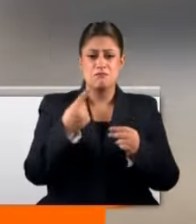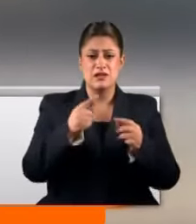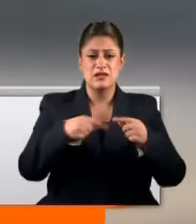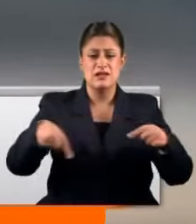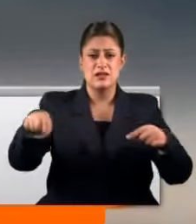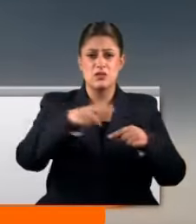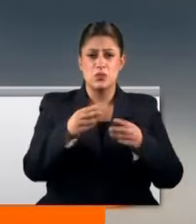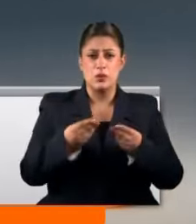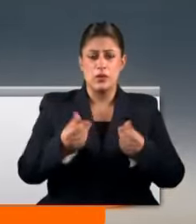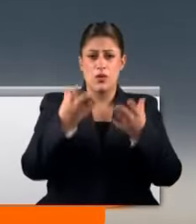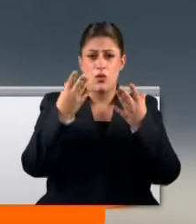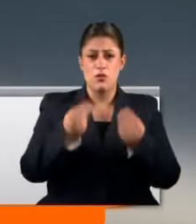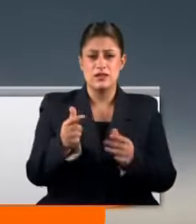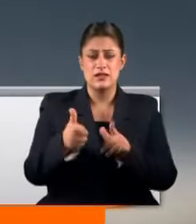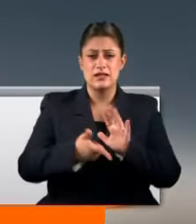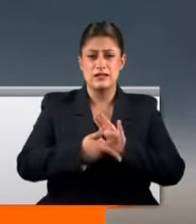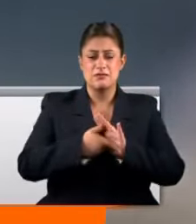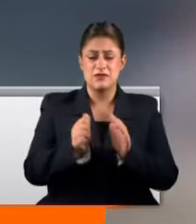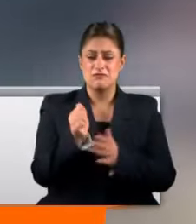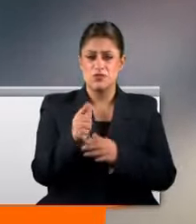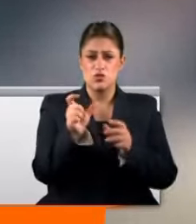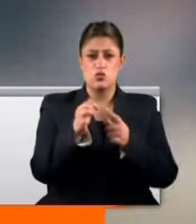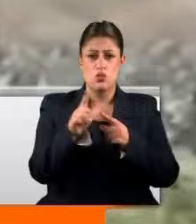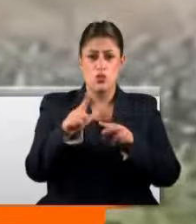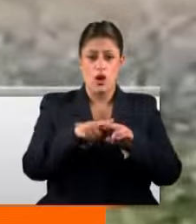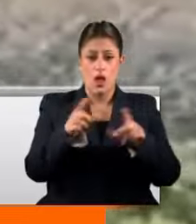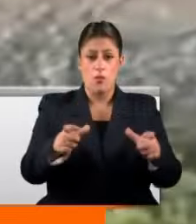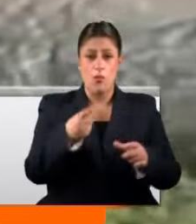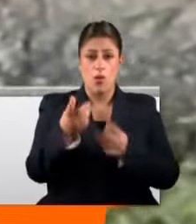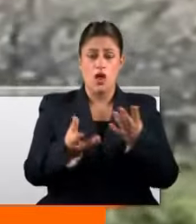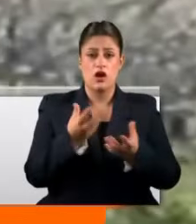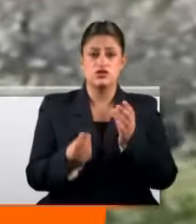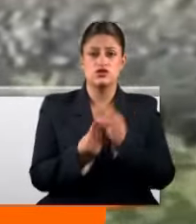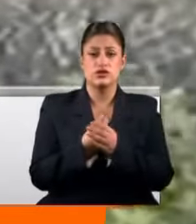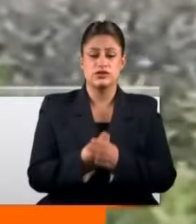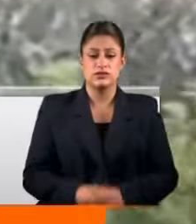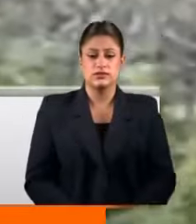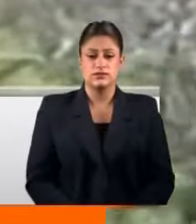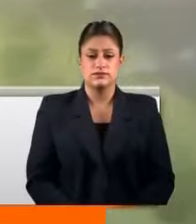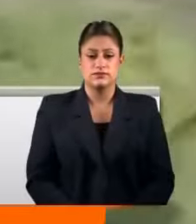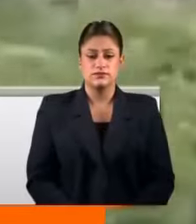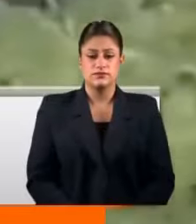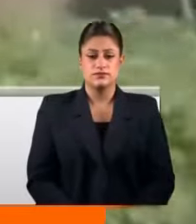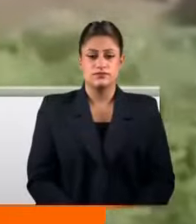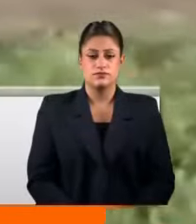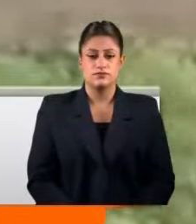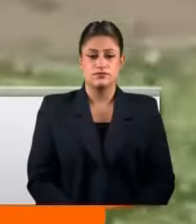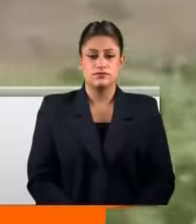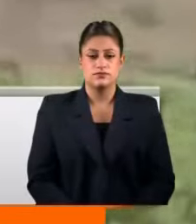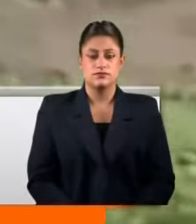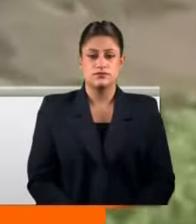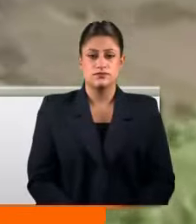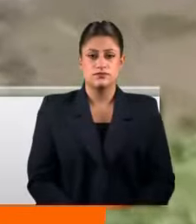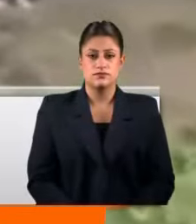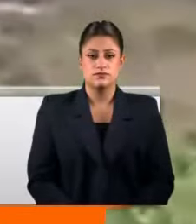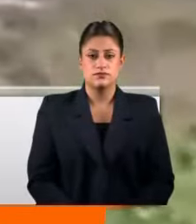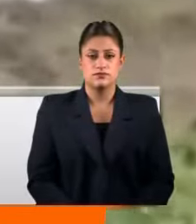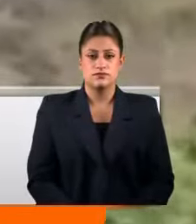alanı küle çeviren İzmir Urla'daki yangın işte böyle çıktı. Gel. Ya yapma